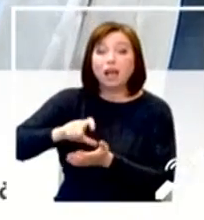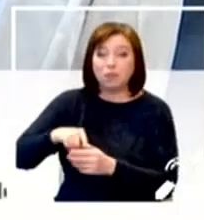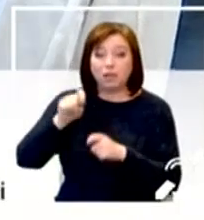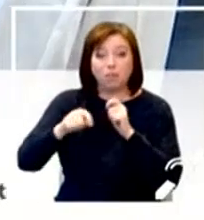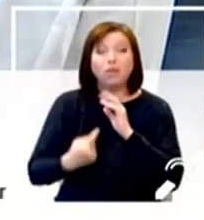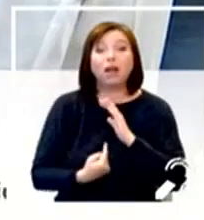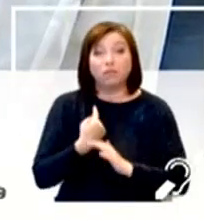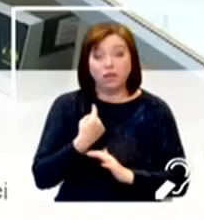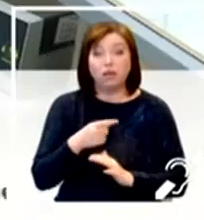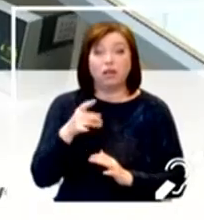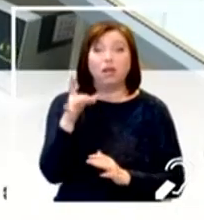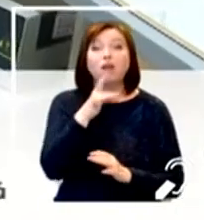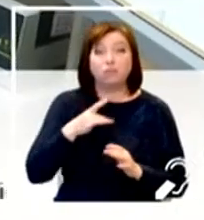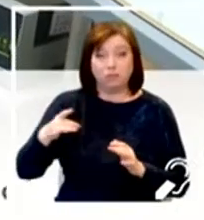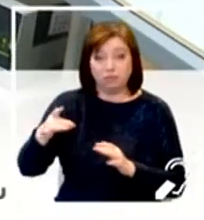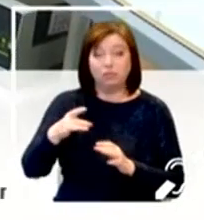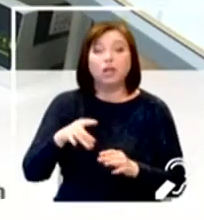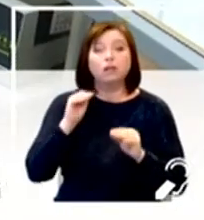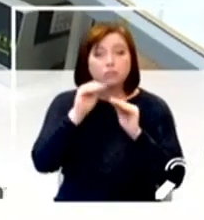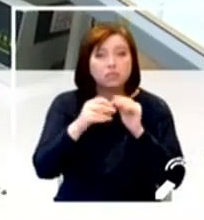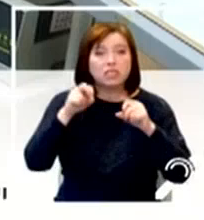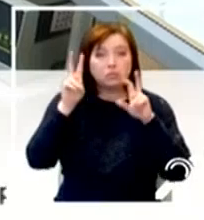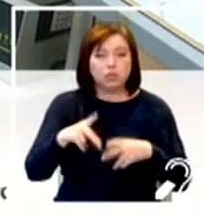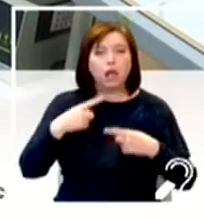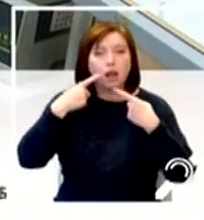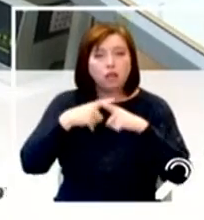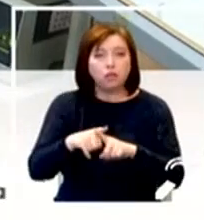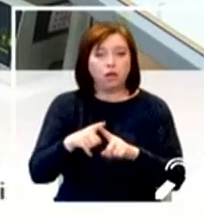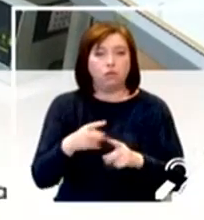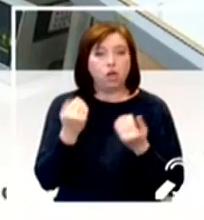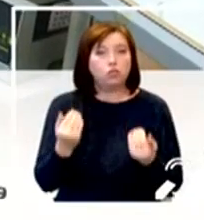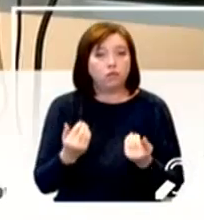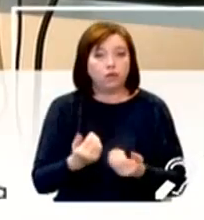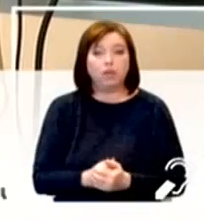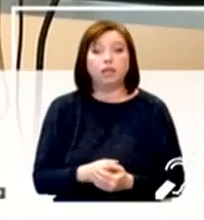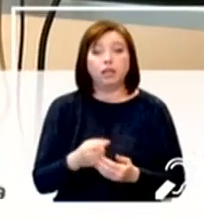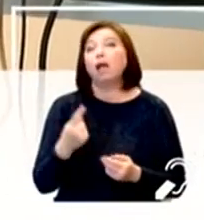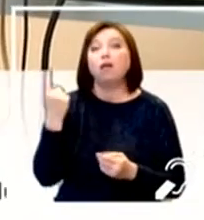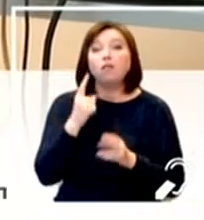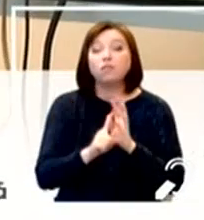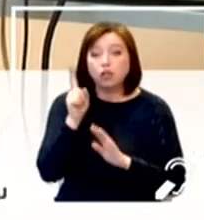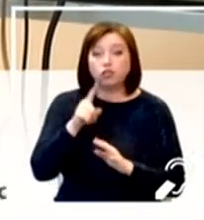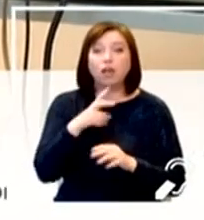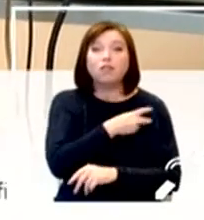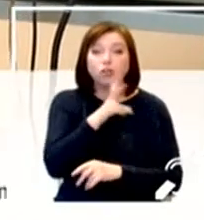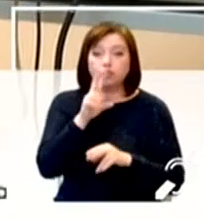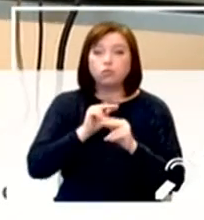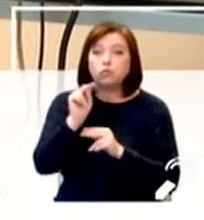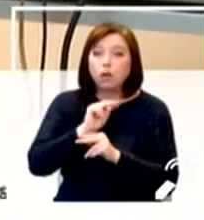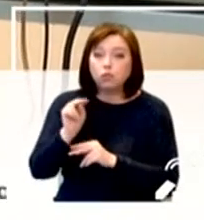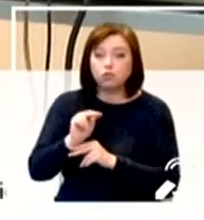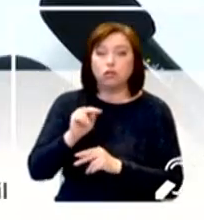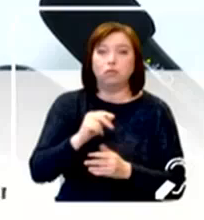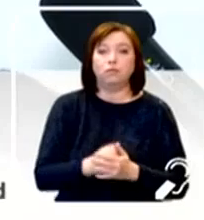colposcopie deschise în spitalele regionale sunt dotate cu aparate de ultimă generație. În prima etapă, medicii vor fi instruiți de specialiști de